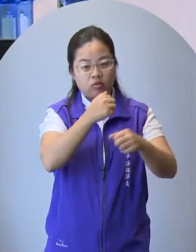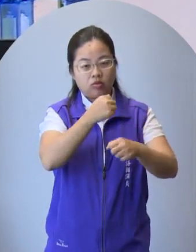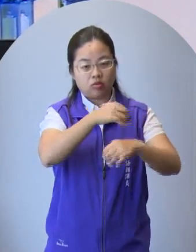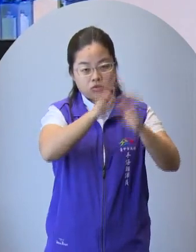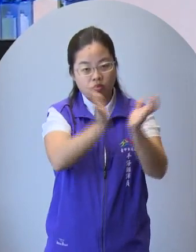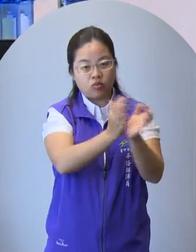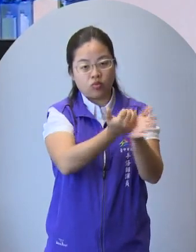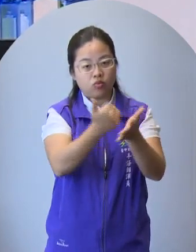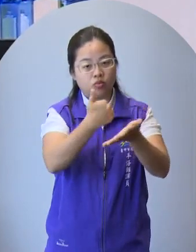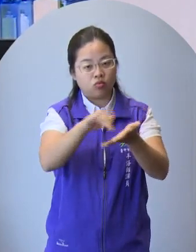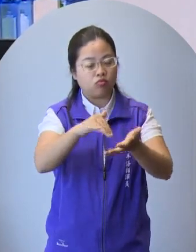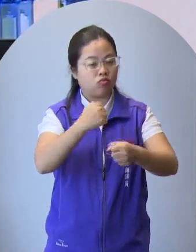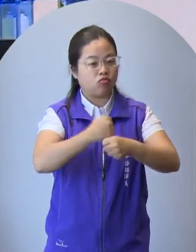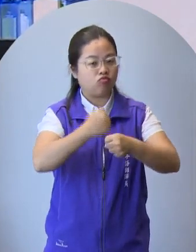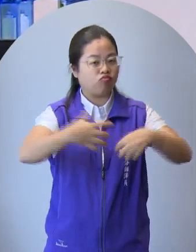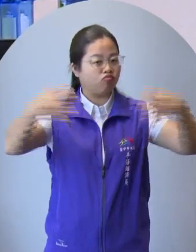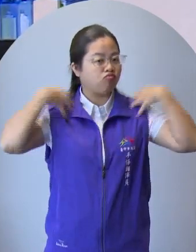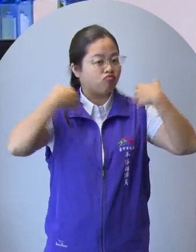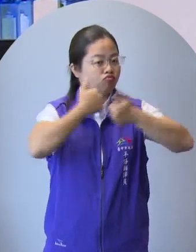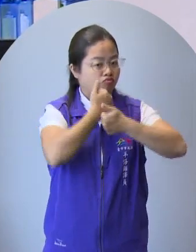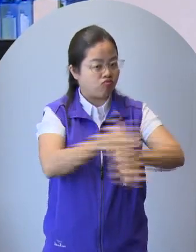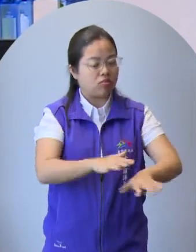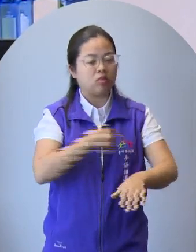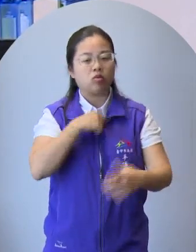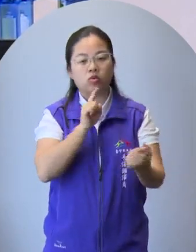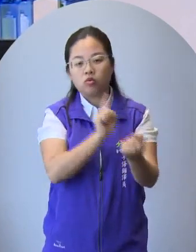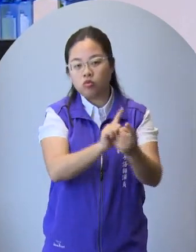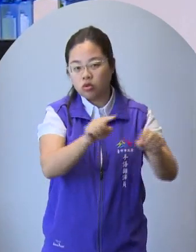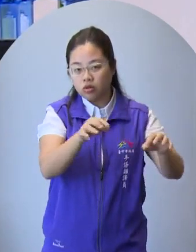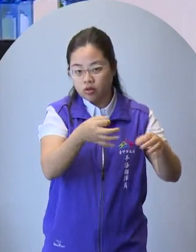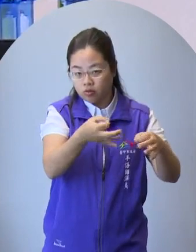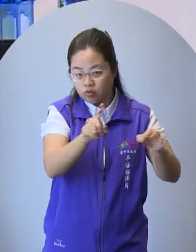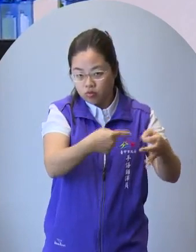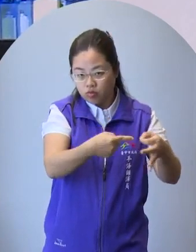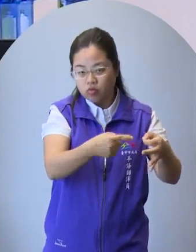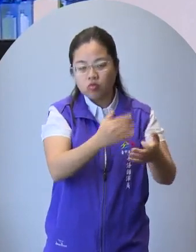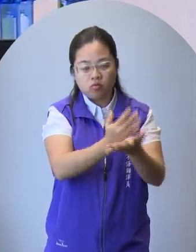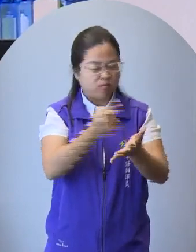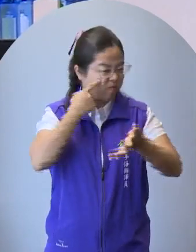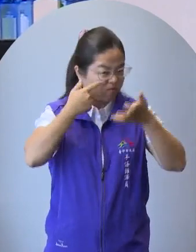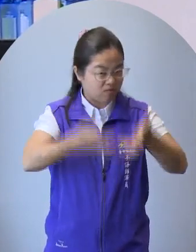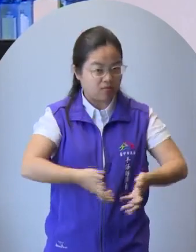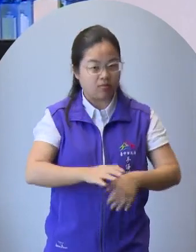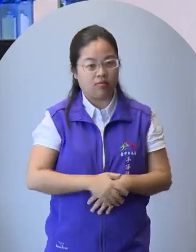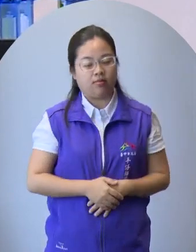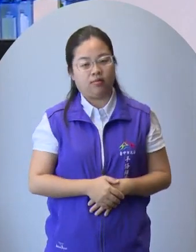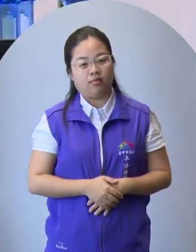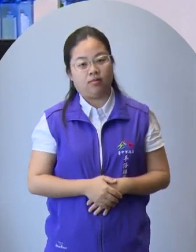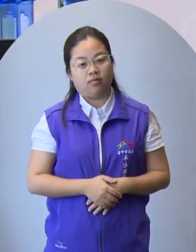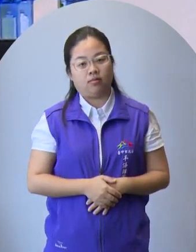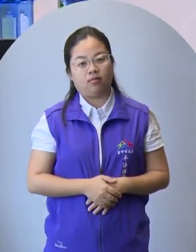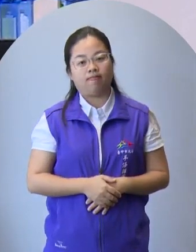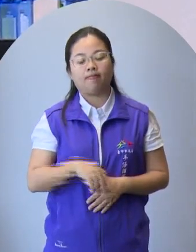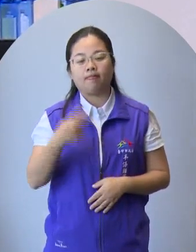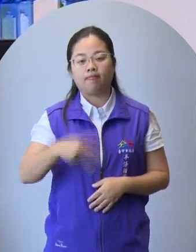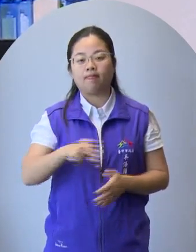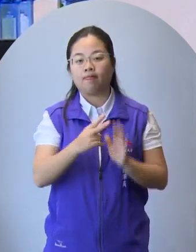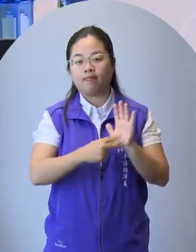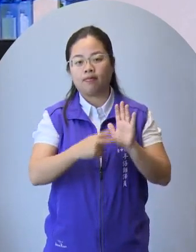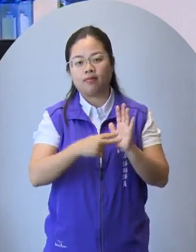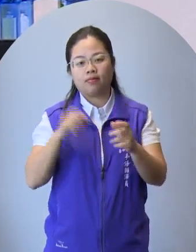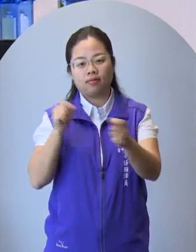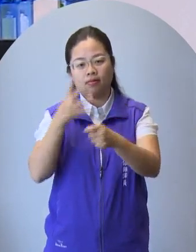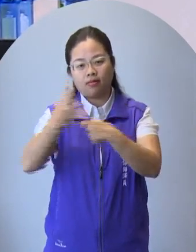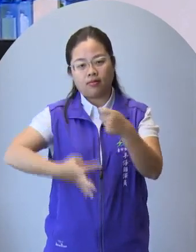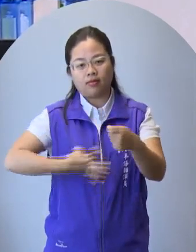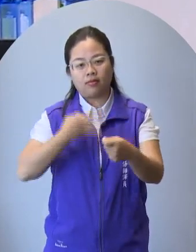任主席多年，所以我对会计对财政纪律极为重视，那也因此呢跟大家报告，这几年